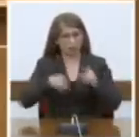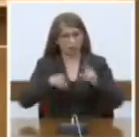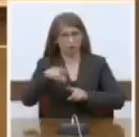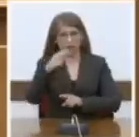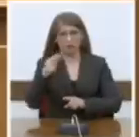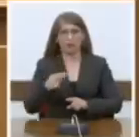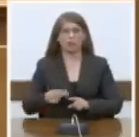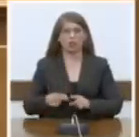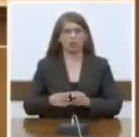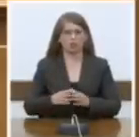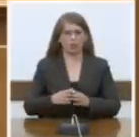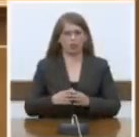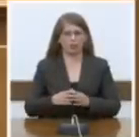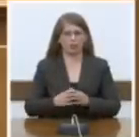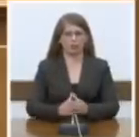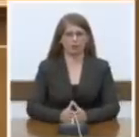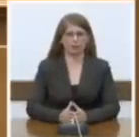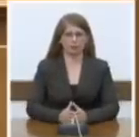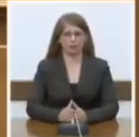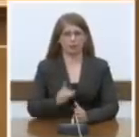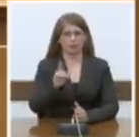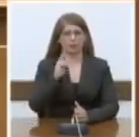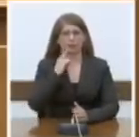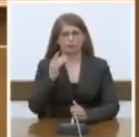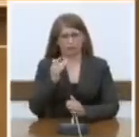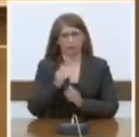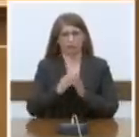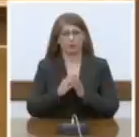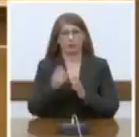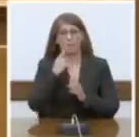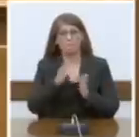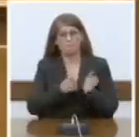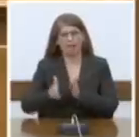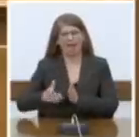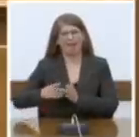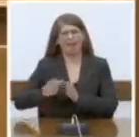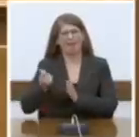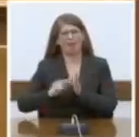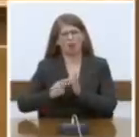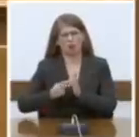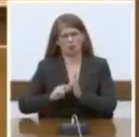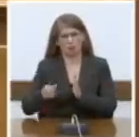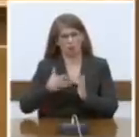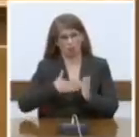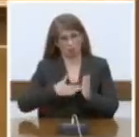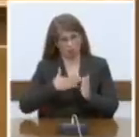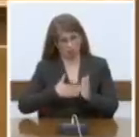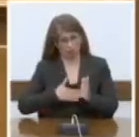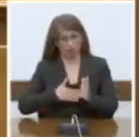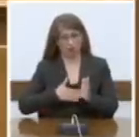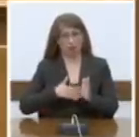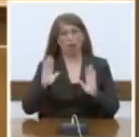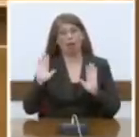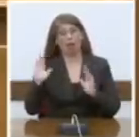εντύπωση, αναφέρθηκε κάτι για την καταπολέμηση του μαύρου χρήματος και της παραοικονομίας. Κύριε Μητσοτάκη, θα ήθελα, αν σας αφήσει ο